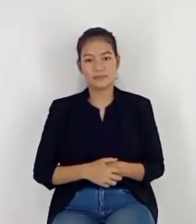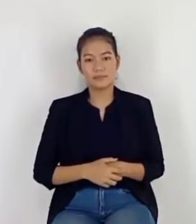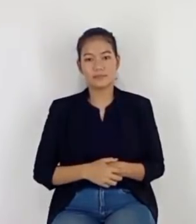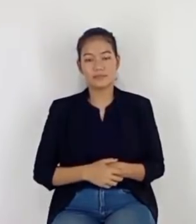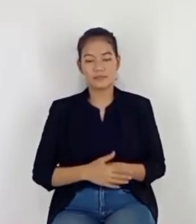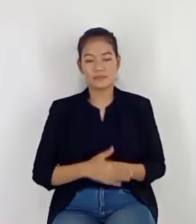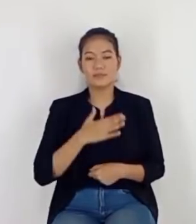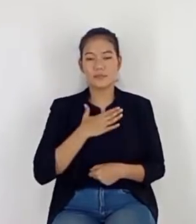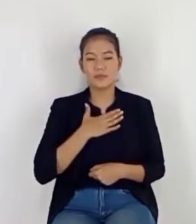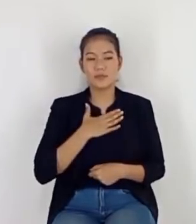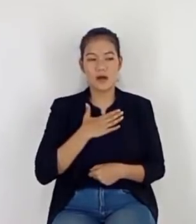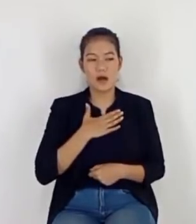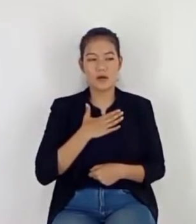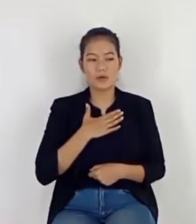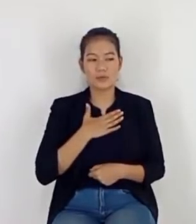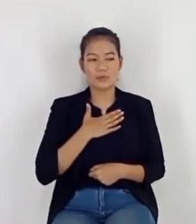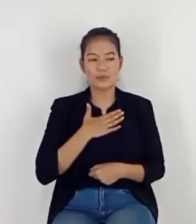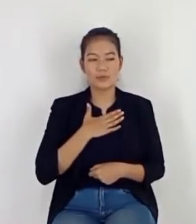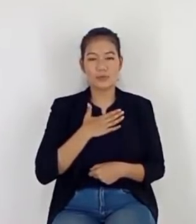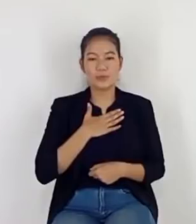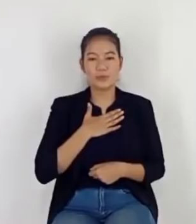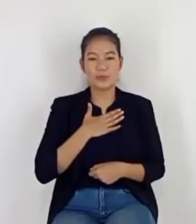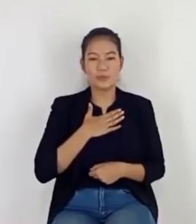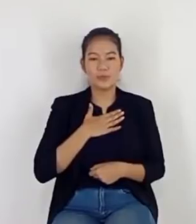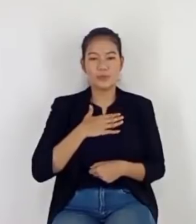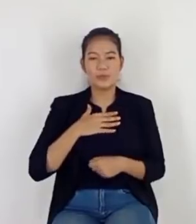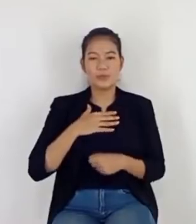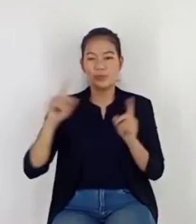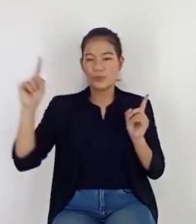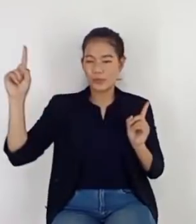memanggilku, ku